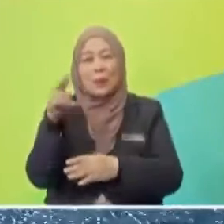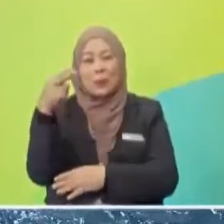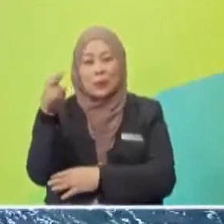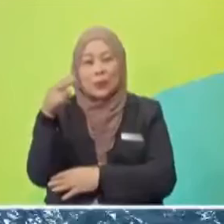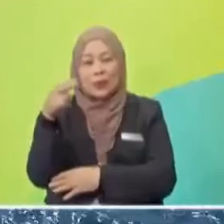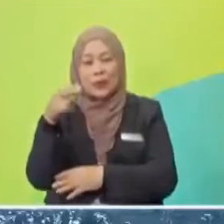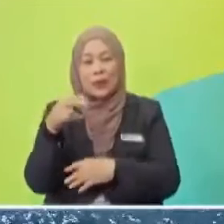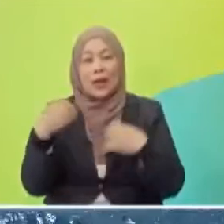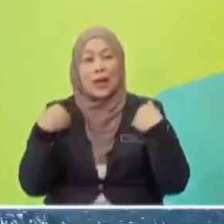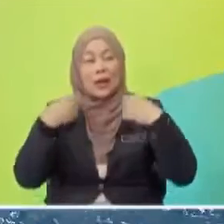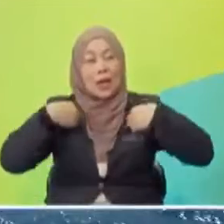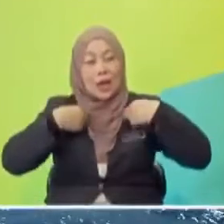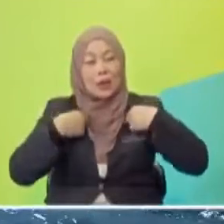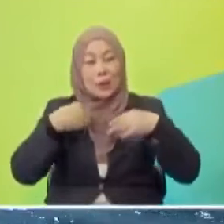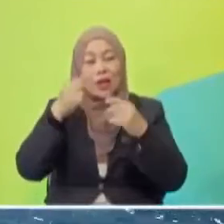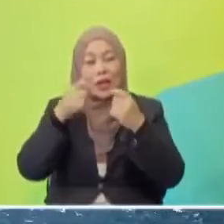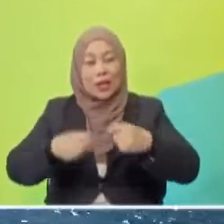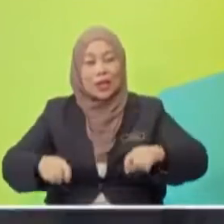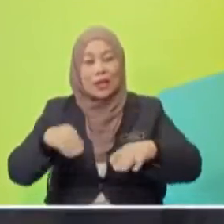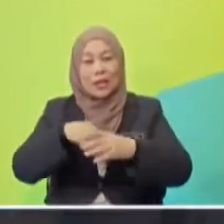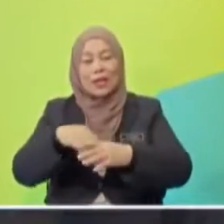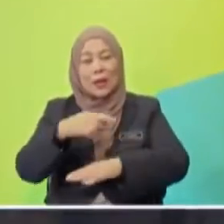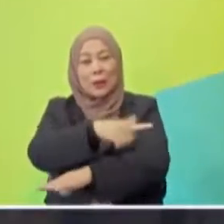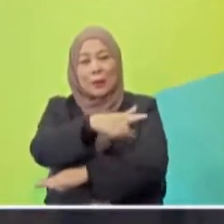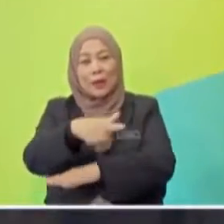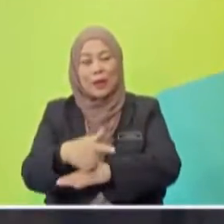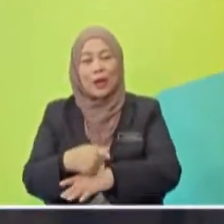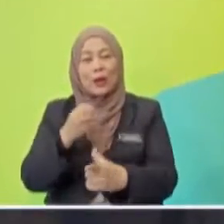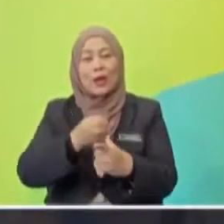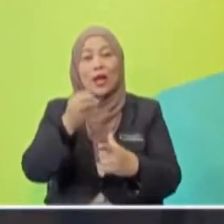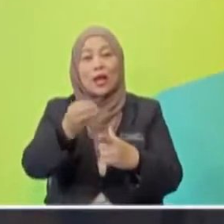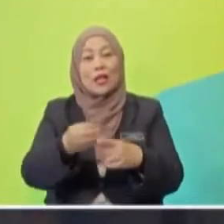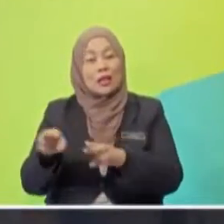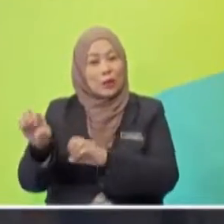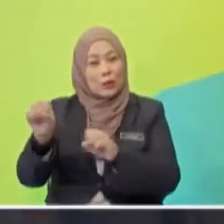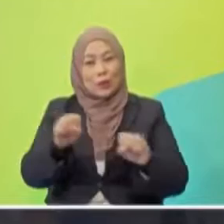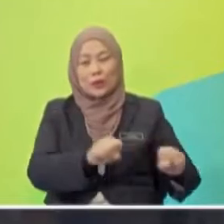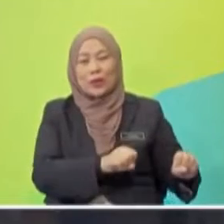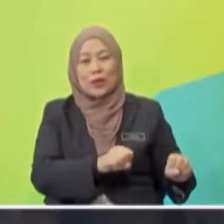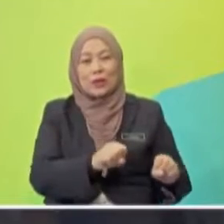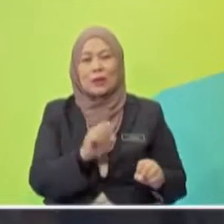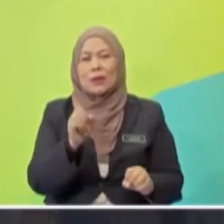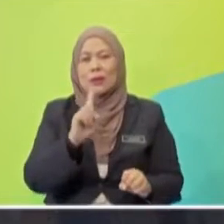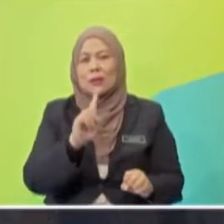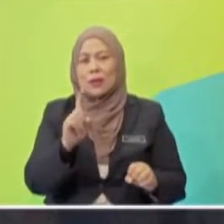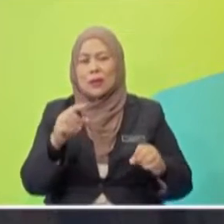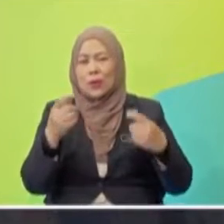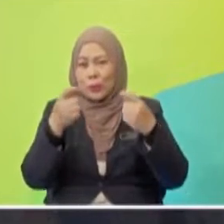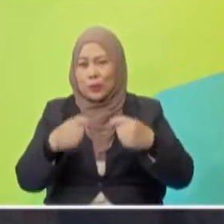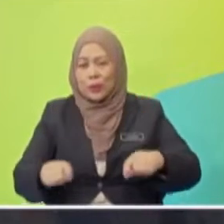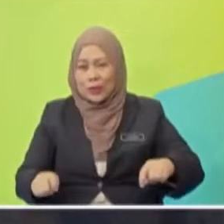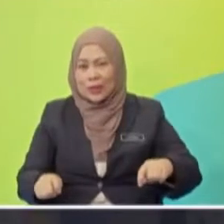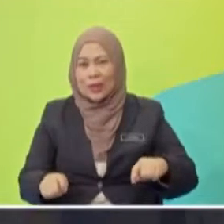tinggal di dalam laut ataupun sungai di mana pun hewan tinggal ya adalah benda